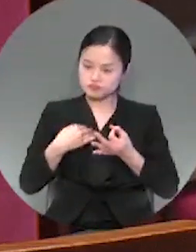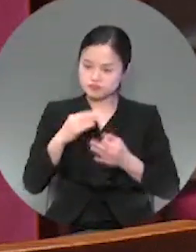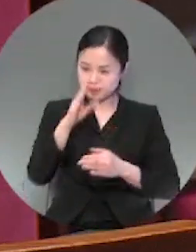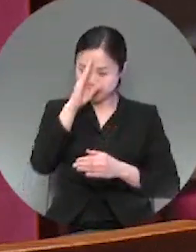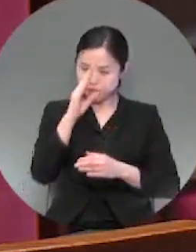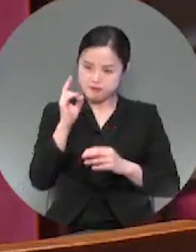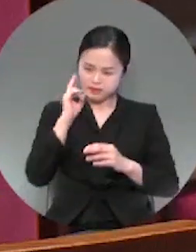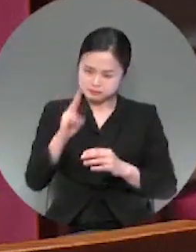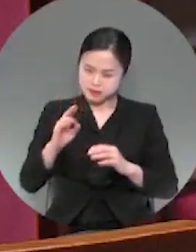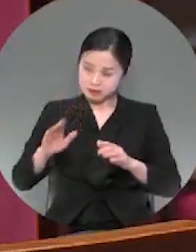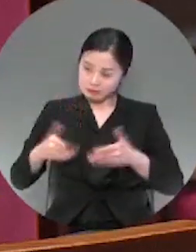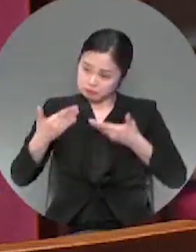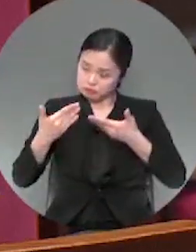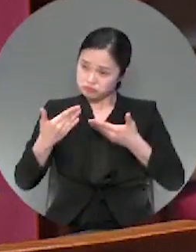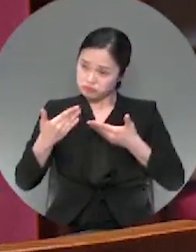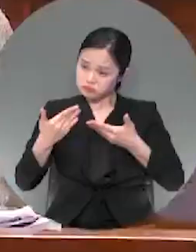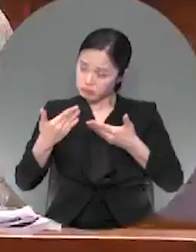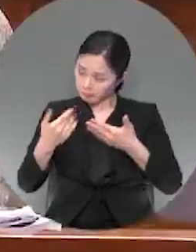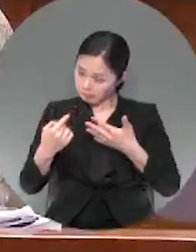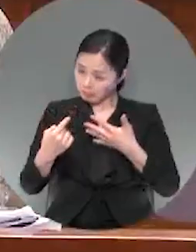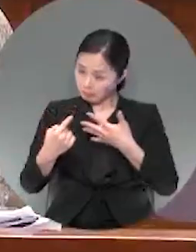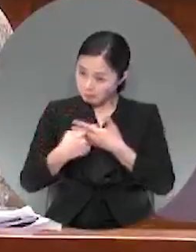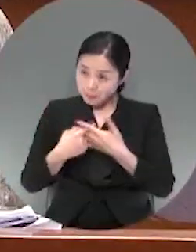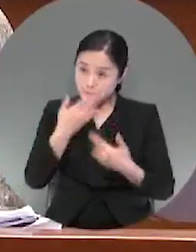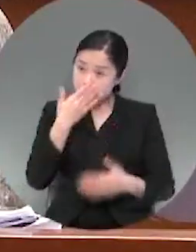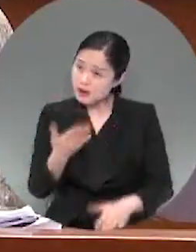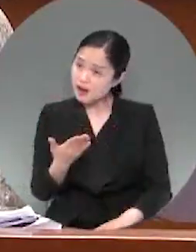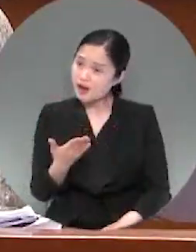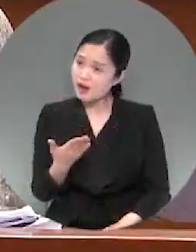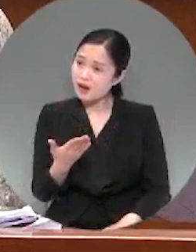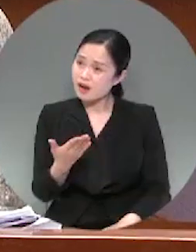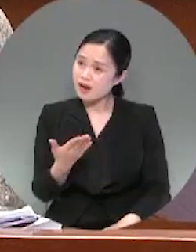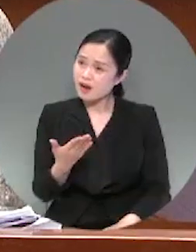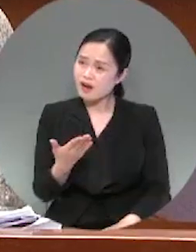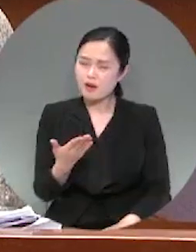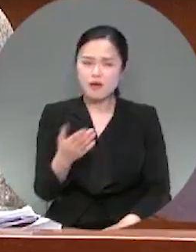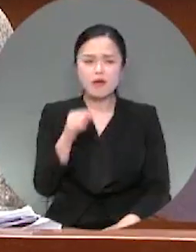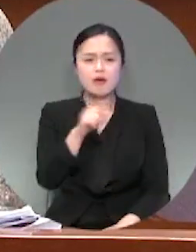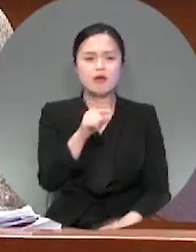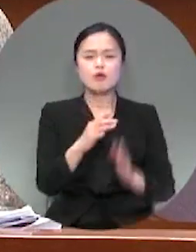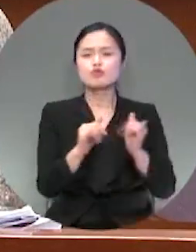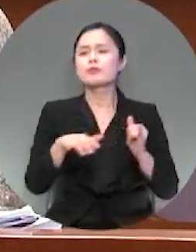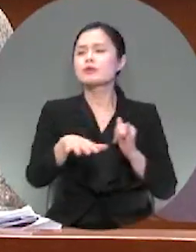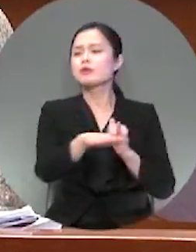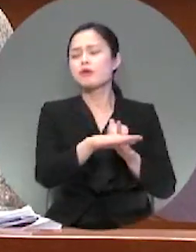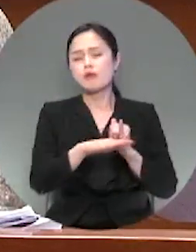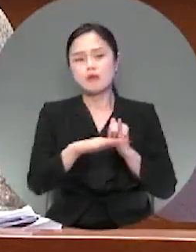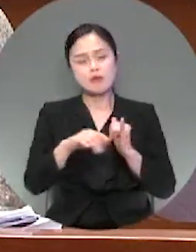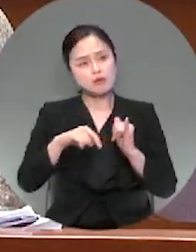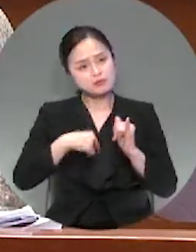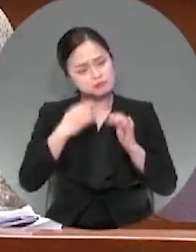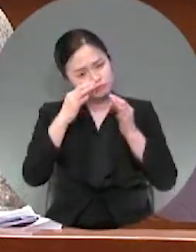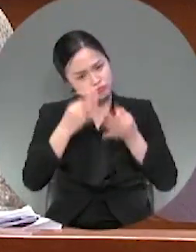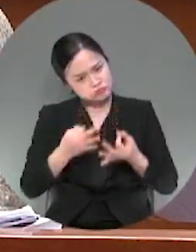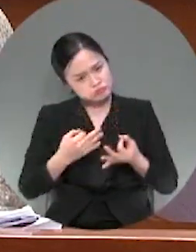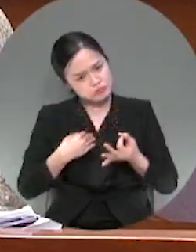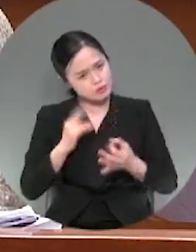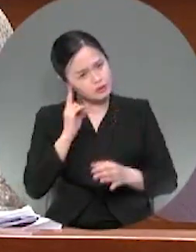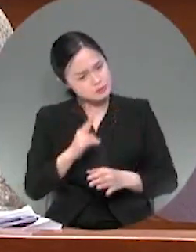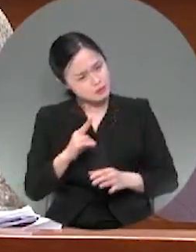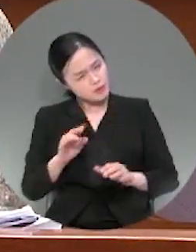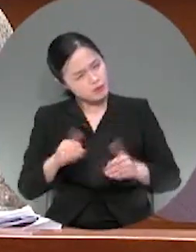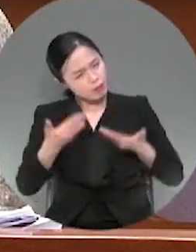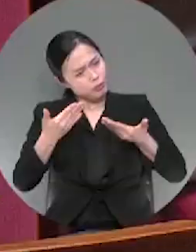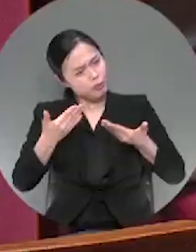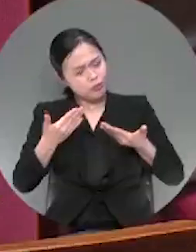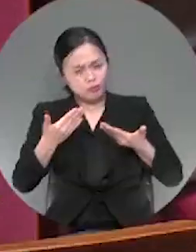생각을 하셔야죠. 그러니까 어떤 게 고위험 요인인지를 확진자들에게 정보를 제공을 상세하게 드리겠다는 말씀이었습니다. 죄송한데 한번